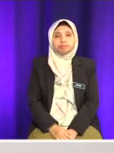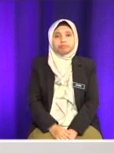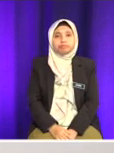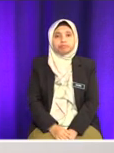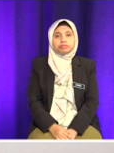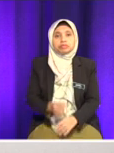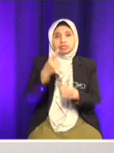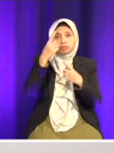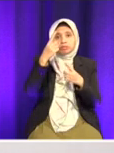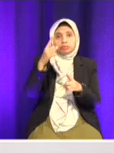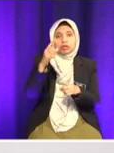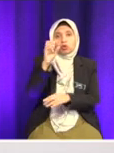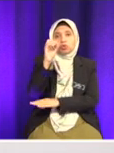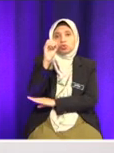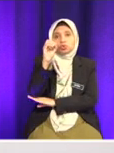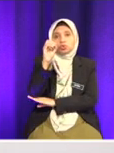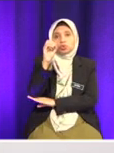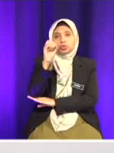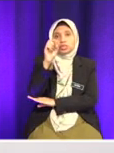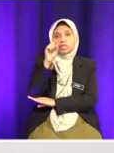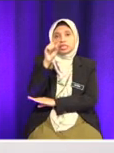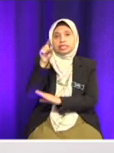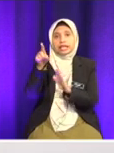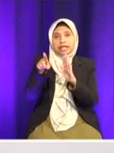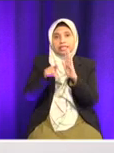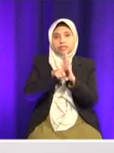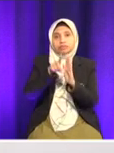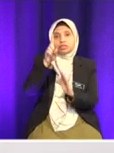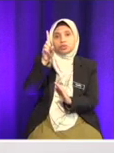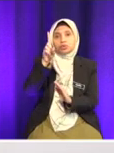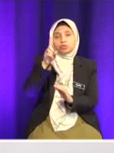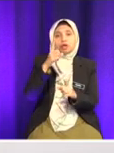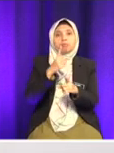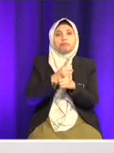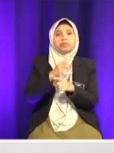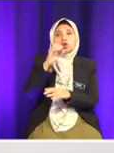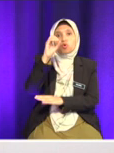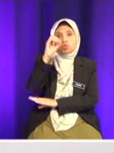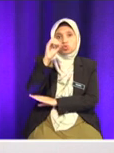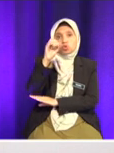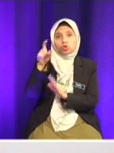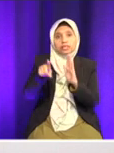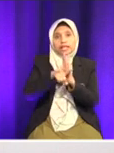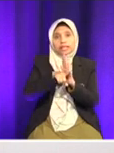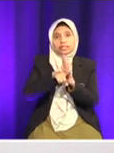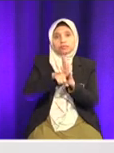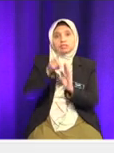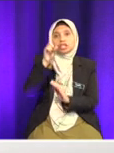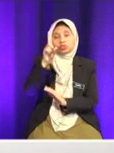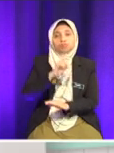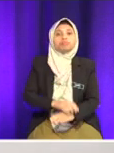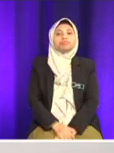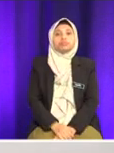jawabannya kosong -1 betul negatif satu sifat negatif 1